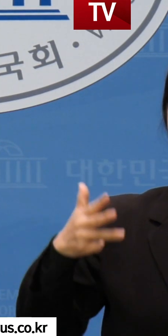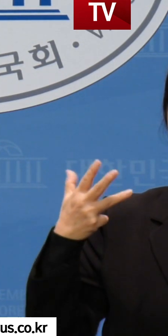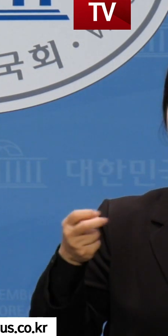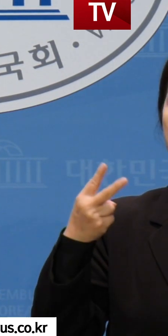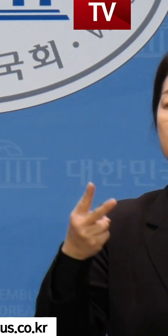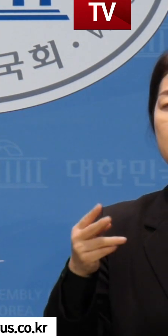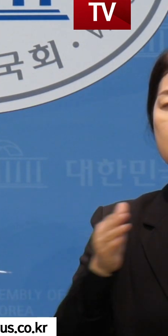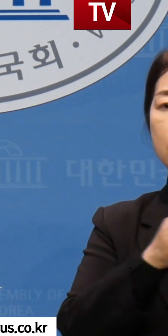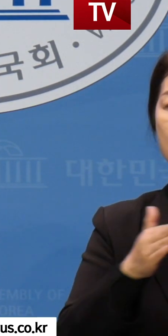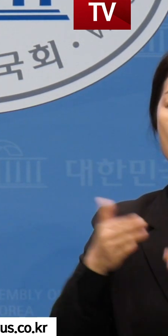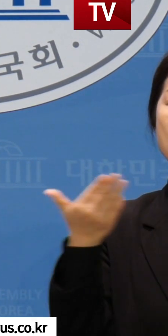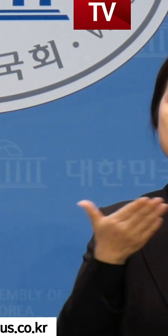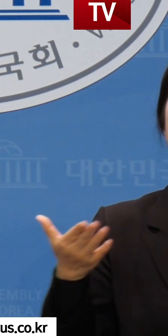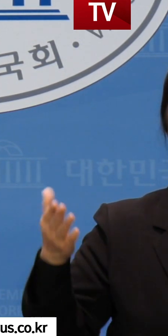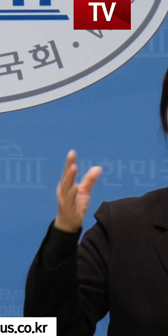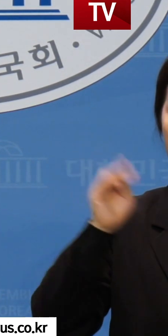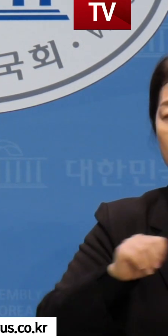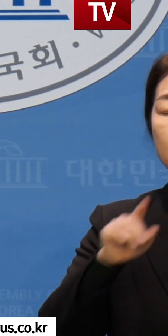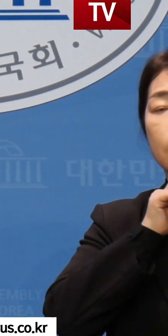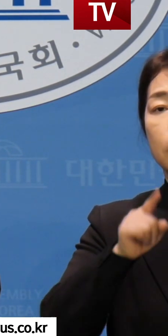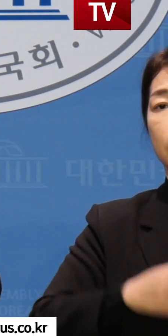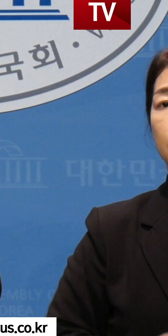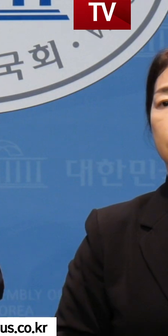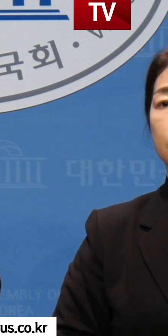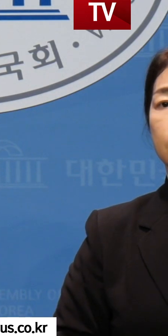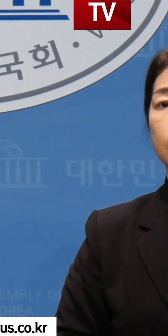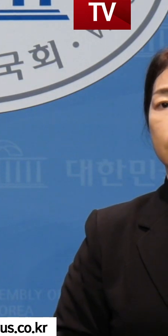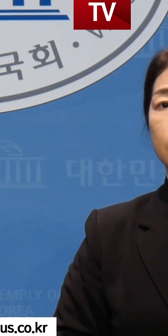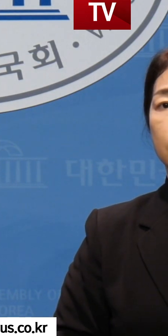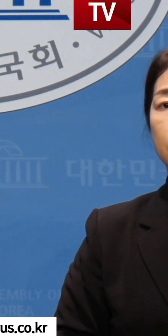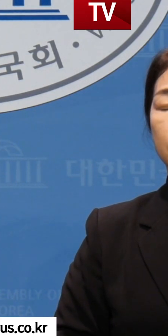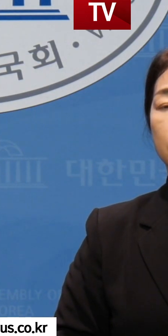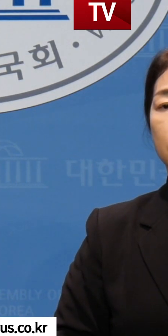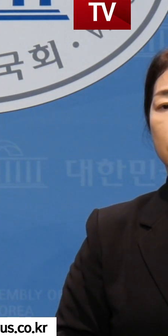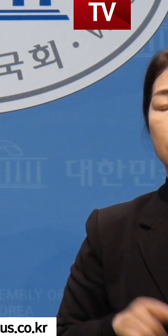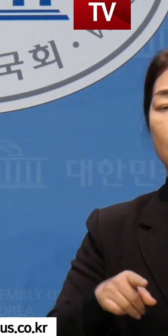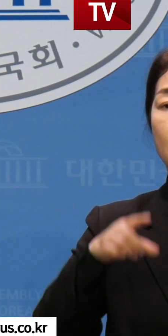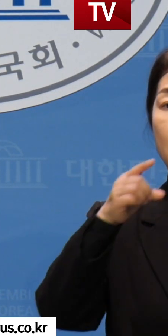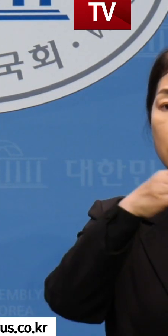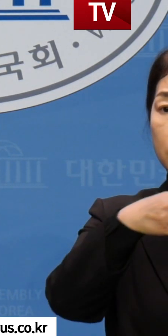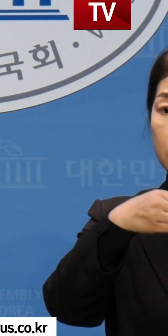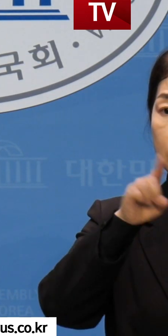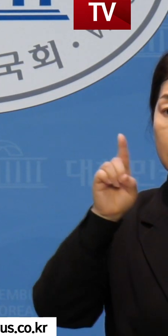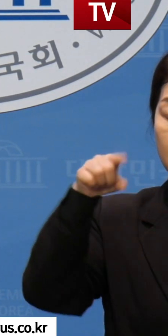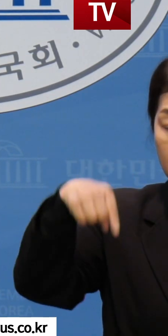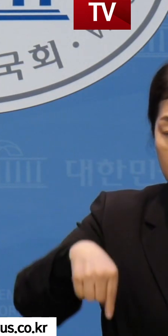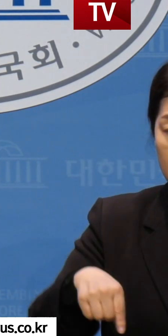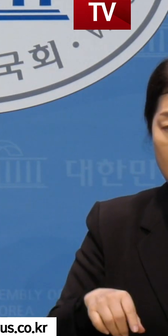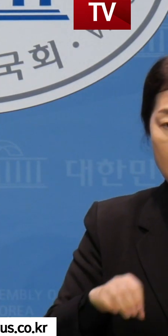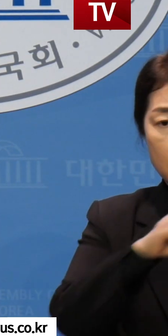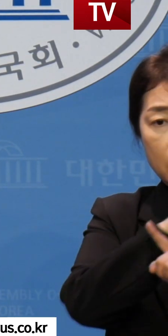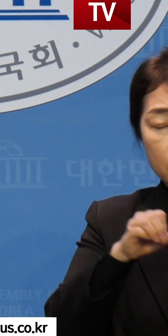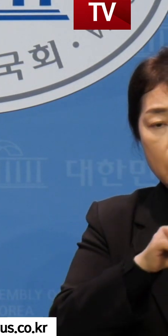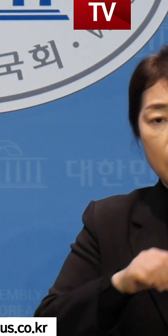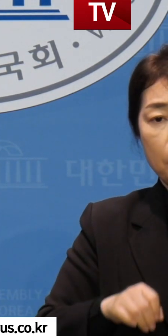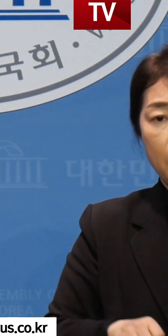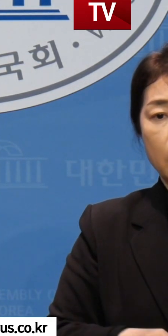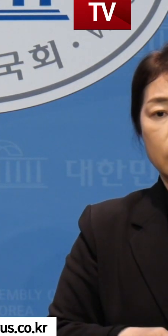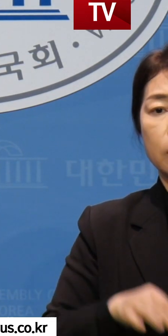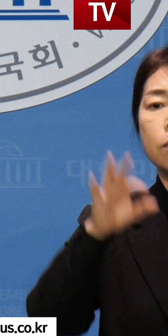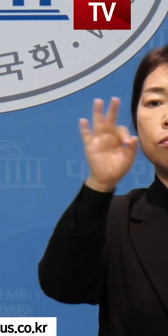1882조 9천억을 넘고 있습니다. 이건 우리 GDP 대비 거의